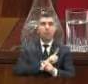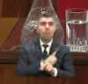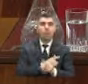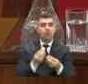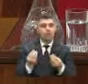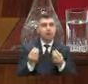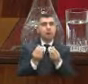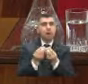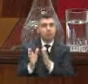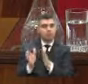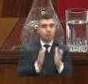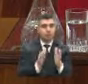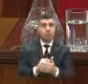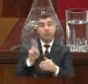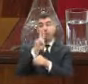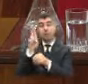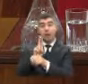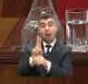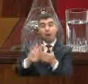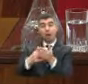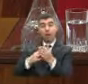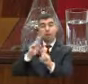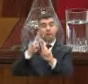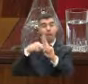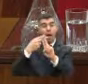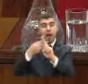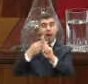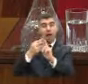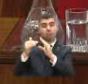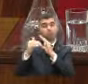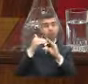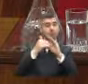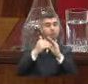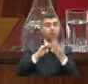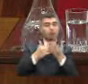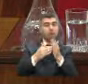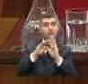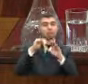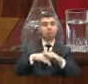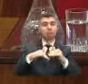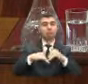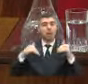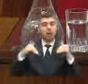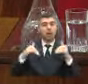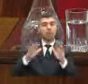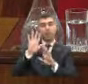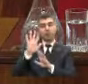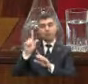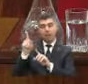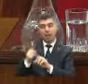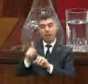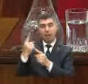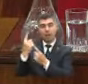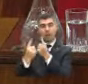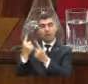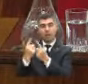بالنسبة لعدد الأسئلة الشفوية والكتابية والأجوبة الكتابية التي وصل بها مجلس النواب من 5 إلى 12 نوفمبر